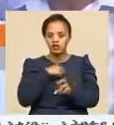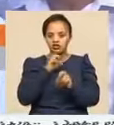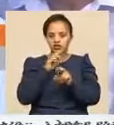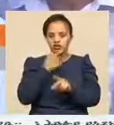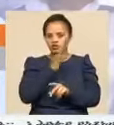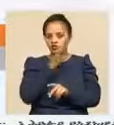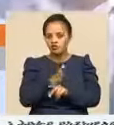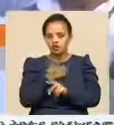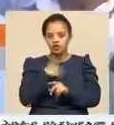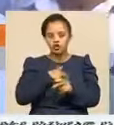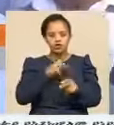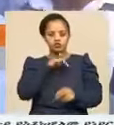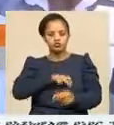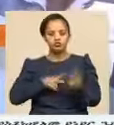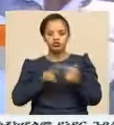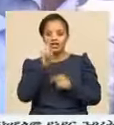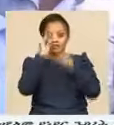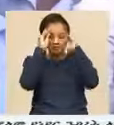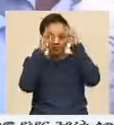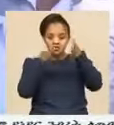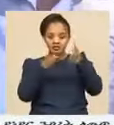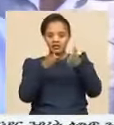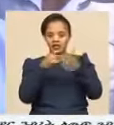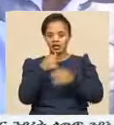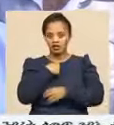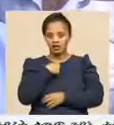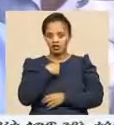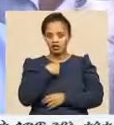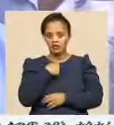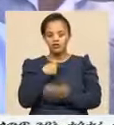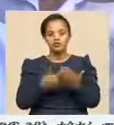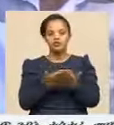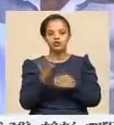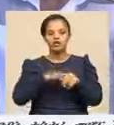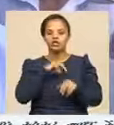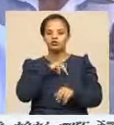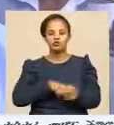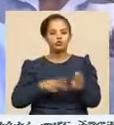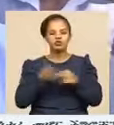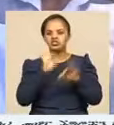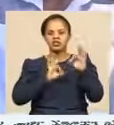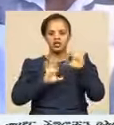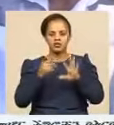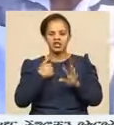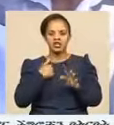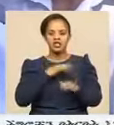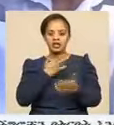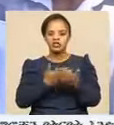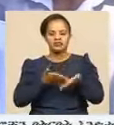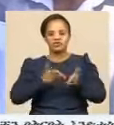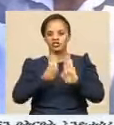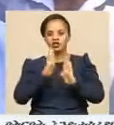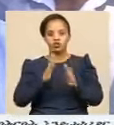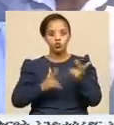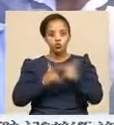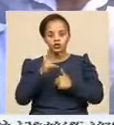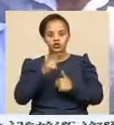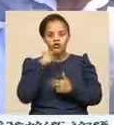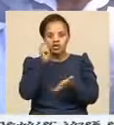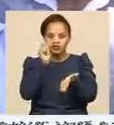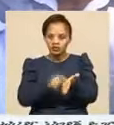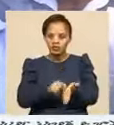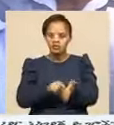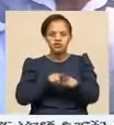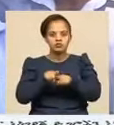ደሞዝ የሚቆረጥብን። አንድም መምህር እዚህ ጋር አሁን እኔ በዚህ ጉዳይ ላይ ደሞዜ ይቆረጥ ችግር የለም ይሄን ገንዘብ ፈቅጃለሁ ይሄን ገንዘብ ይቆረጥ የሚል